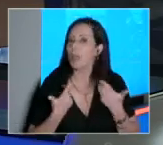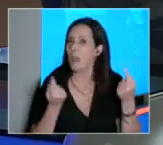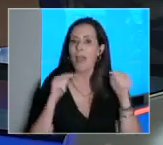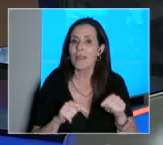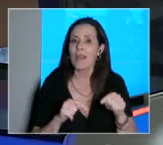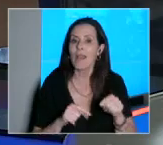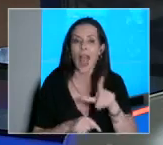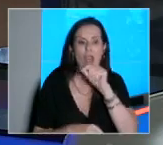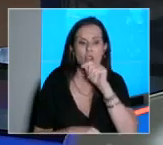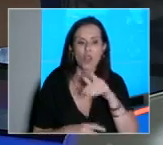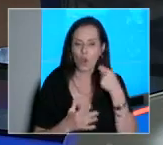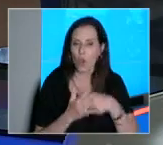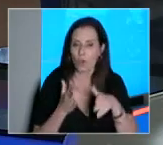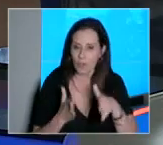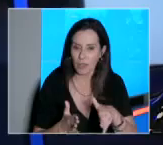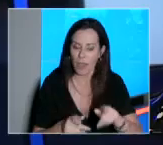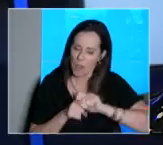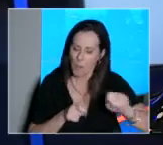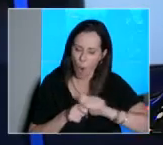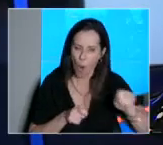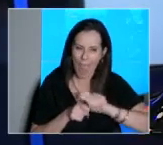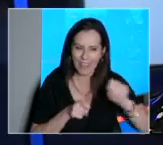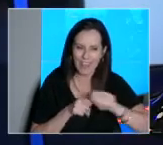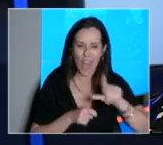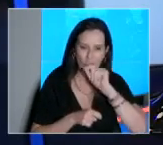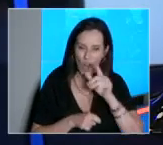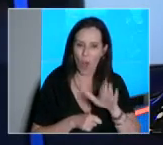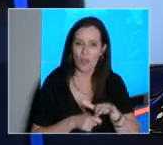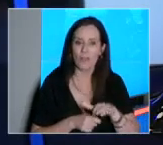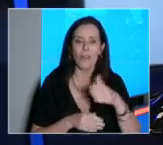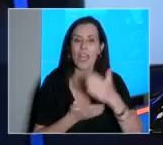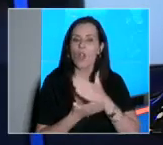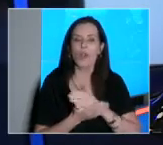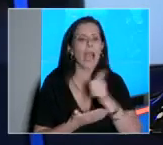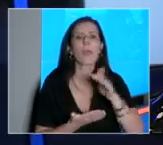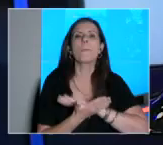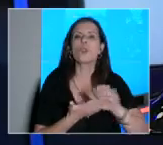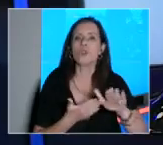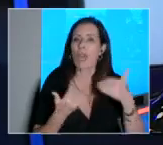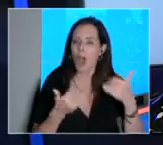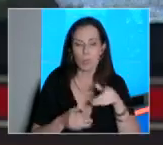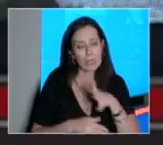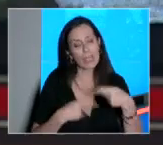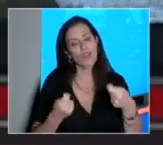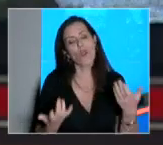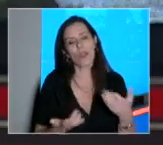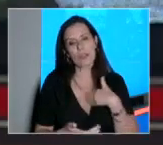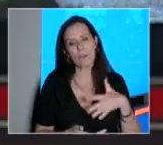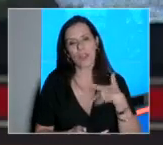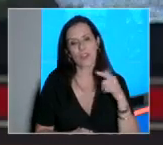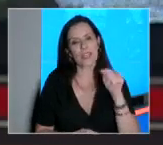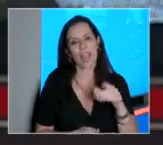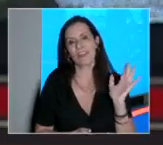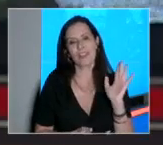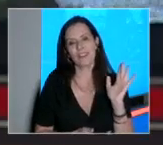היה התרנגולת, אתה קונה אותה ככה, ומורט לה את ה... והירקות, הכי פשטות שיש. היום אתה נכנס לשוק, אני מרגישה